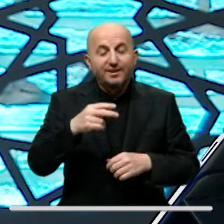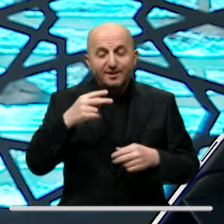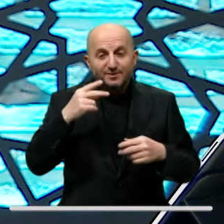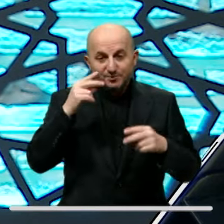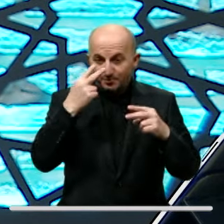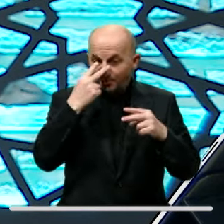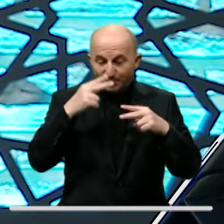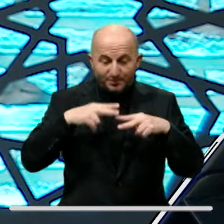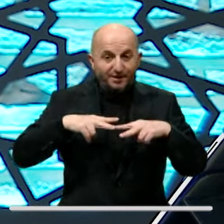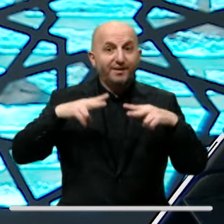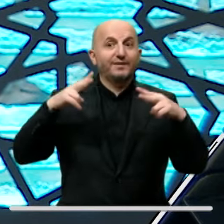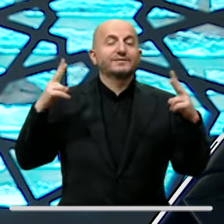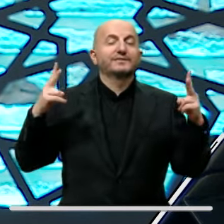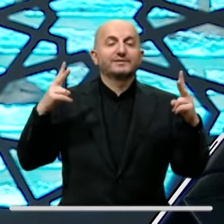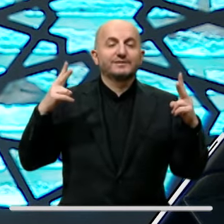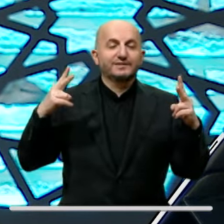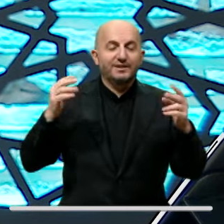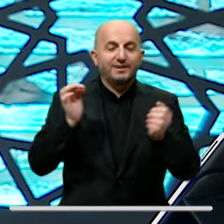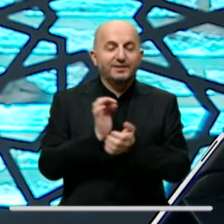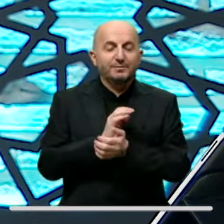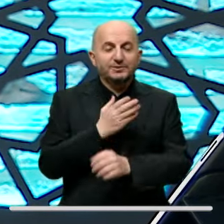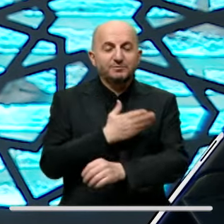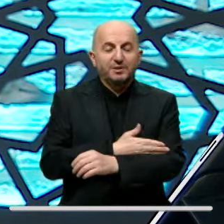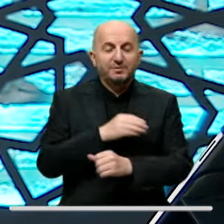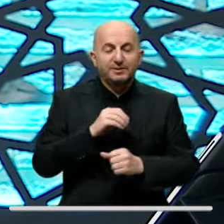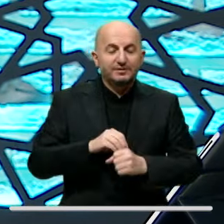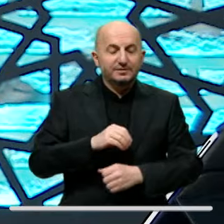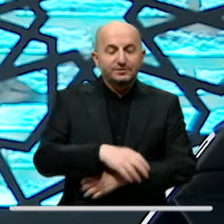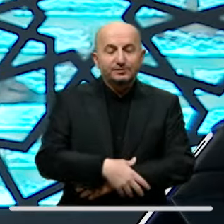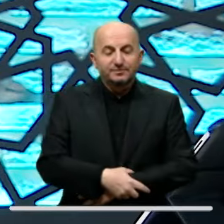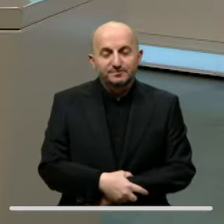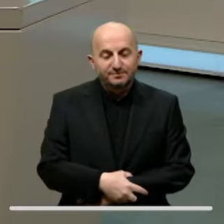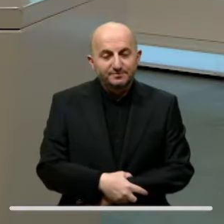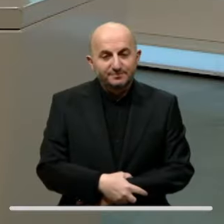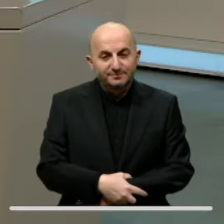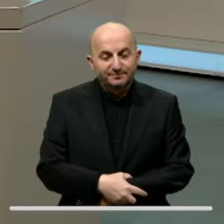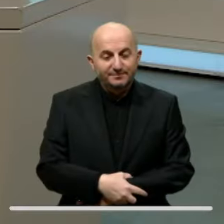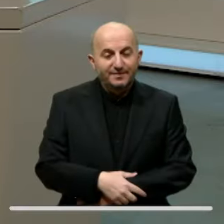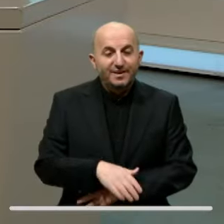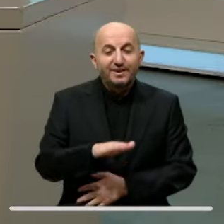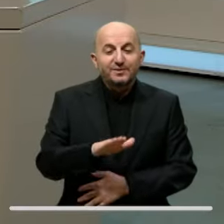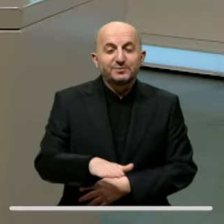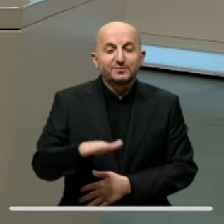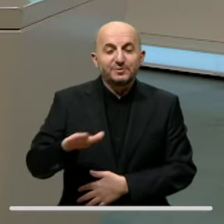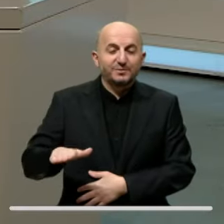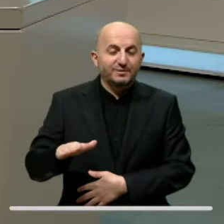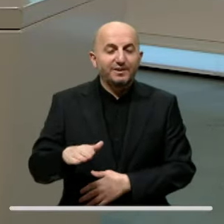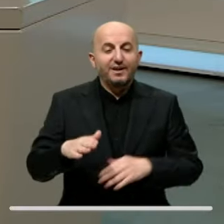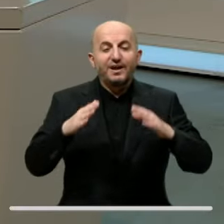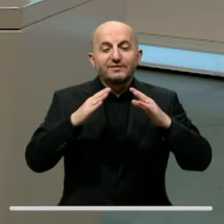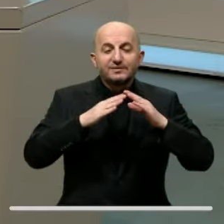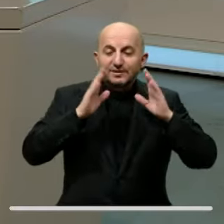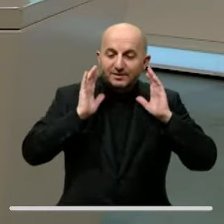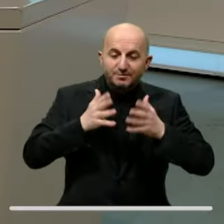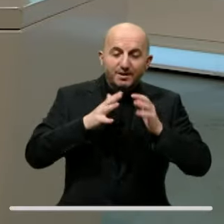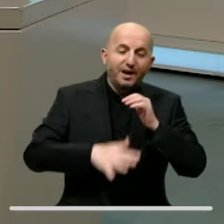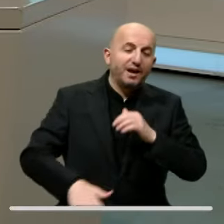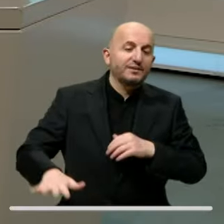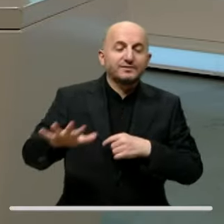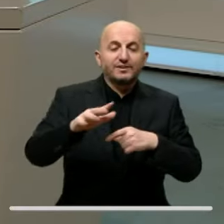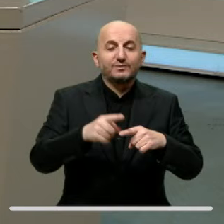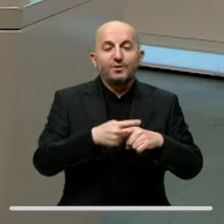aydınlığı birisi olsun. Hem aileniz için hem de memleketimiz için. Sakarya selamlar. Küçük çocukları olan ve evinde namaz kılan herkesin